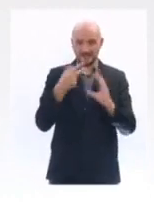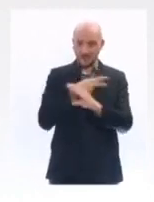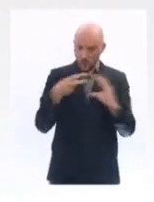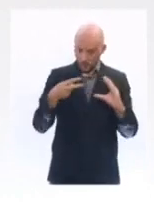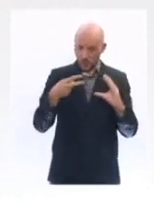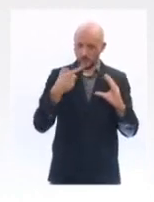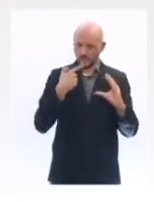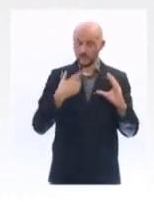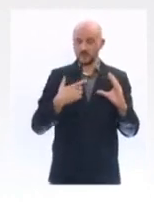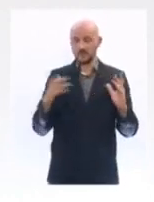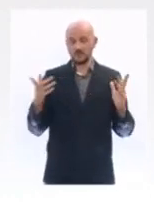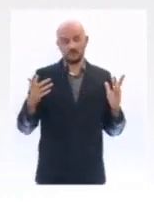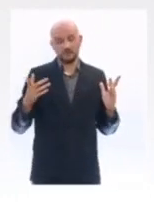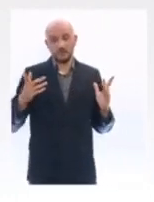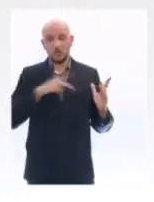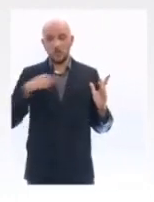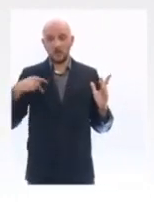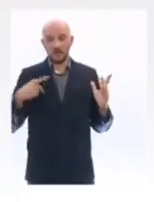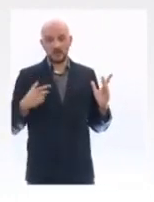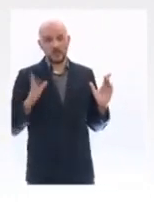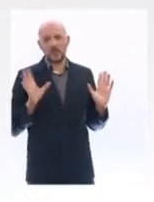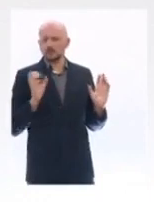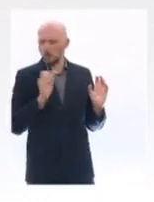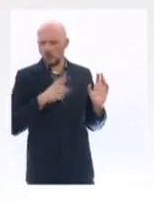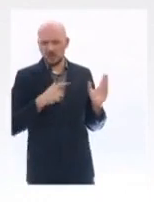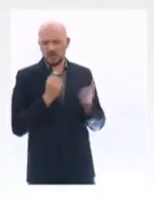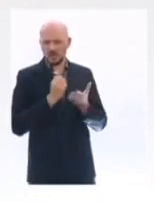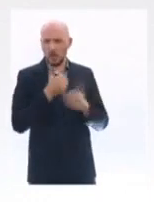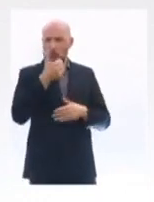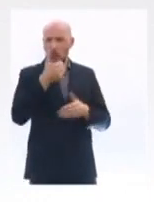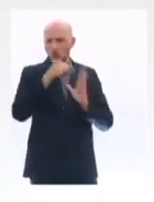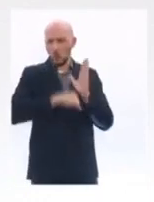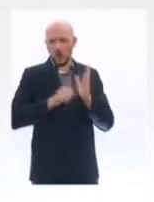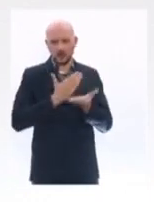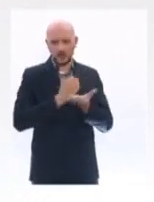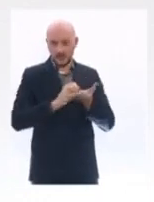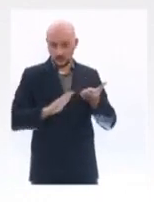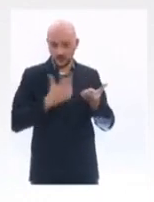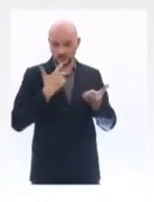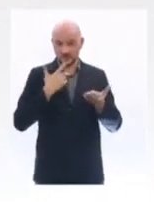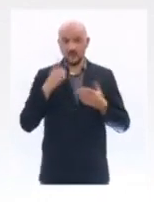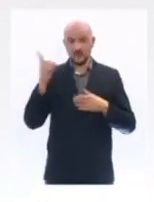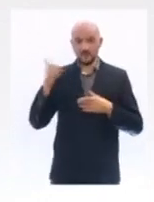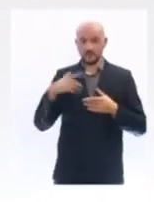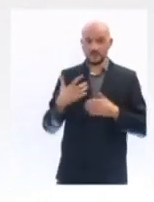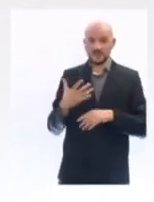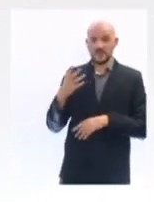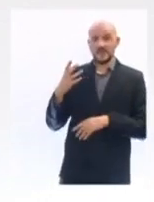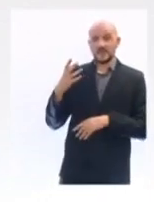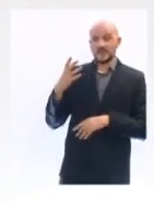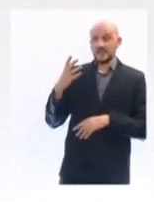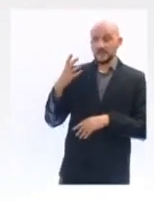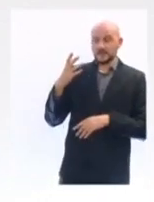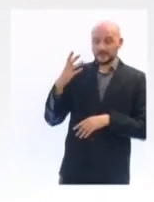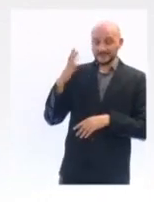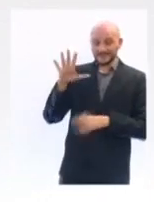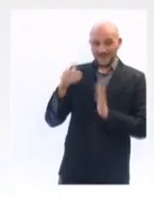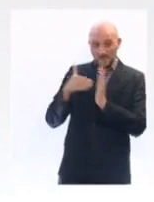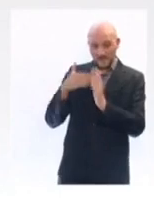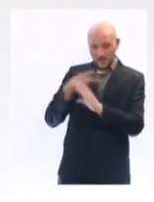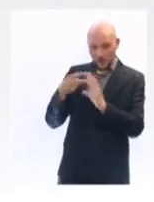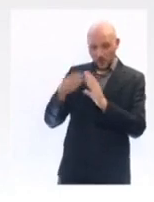l'État prendra le reste à sa charge. Cela évitera au bailleur de se retrouver confronté à un défaut de paiement ou à des impayés du